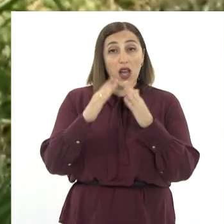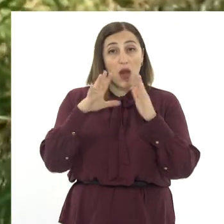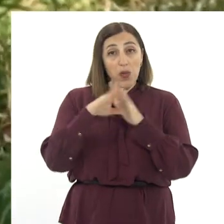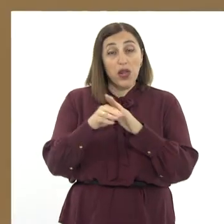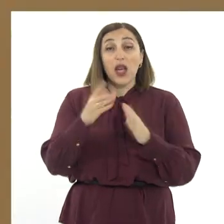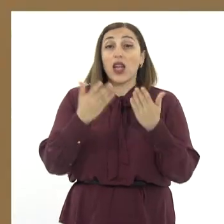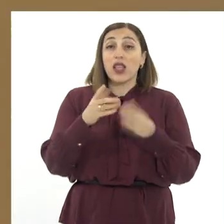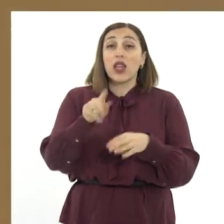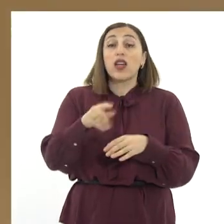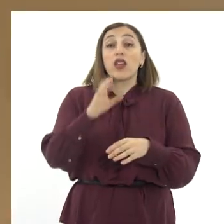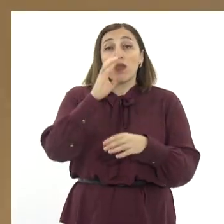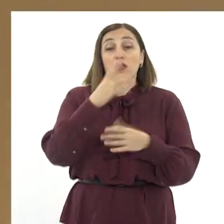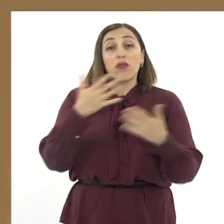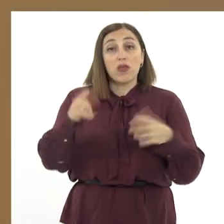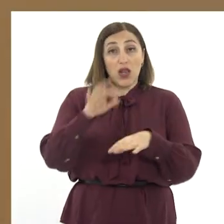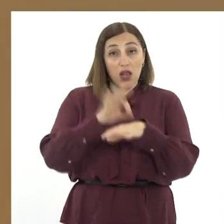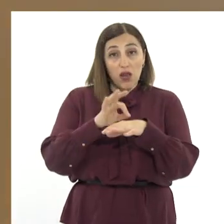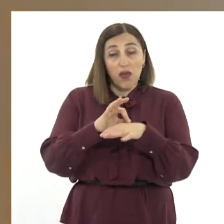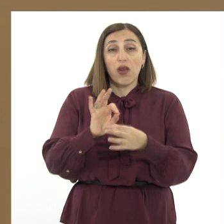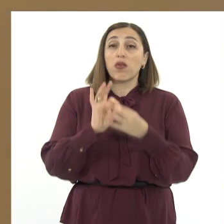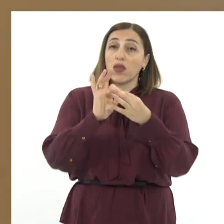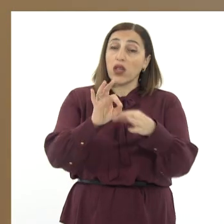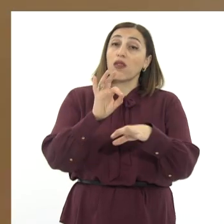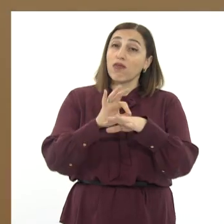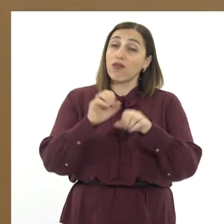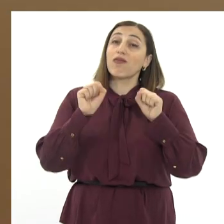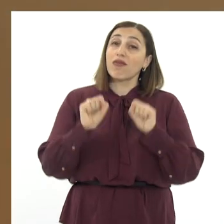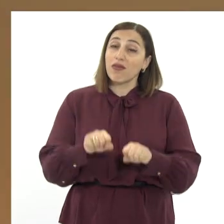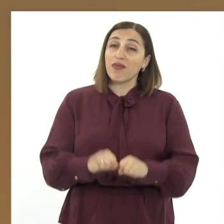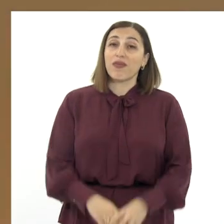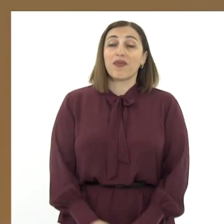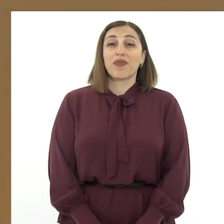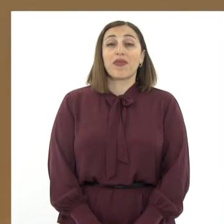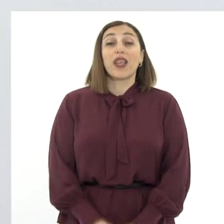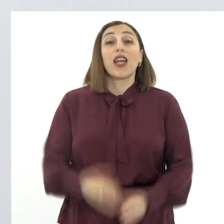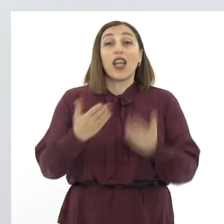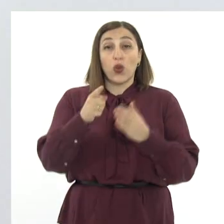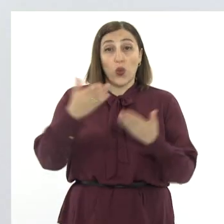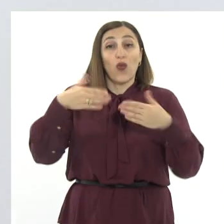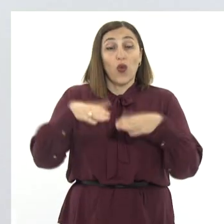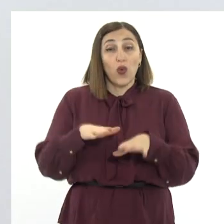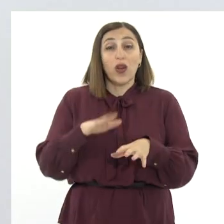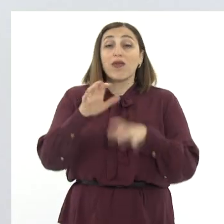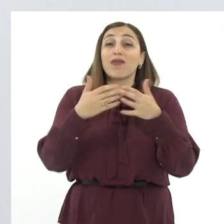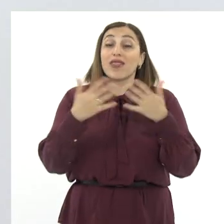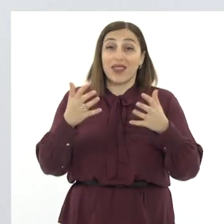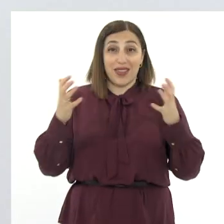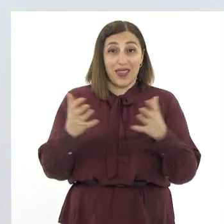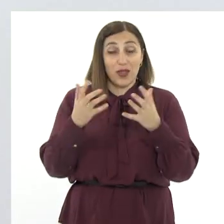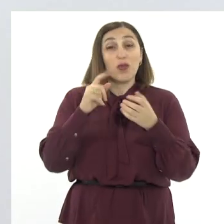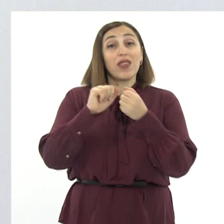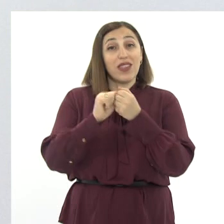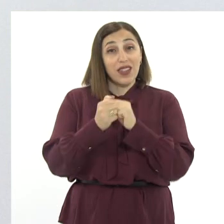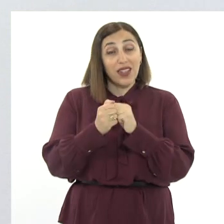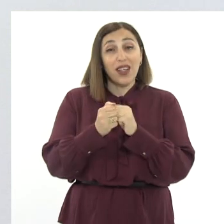այլն, որովհետեւ տանը հիվանդ կենթանի պահելը կարող է նաեւ ձեր առողջության վրա վատ անդրադառնալ։ Կարճ ասած, եթե որոշել եք կենթանի